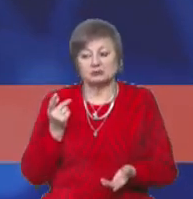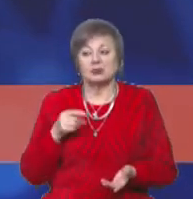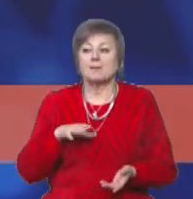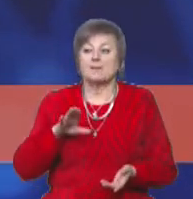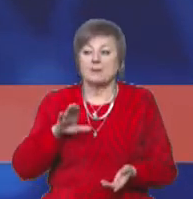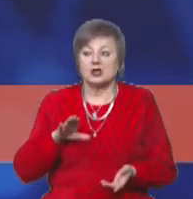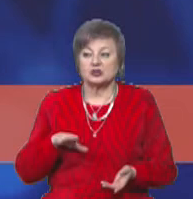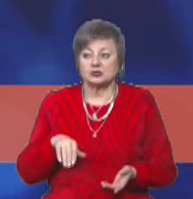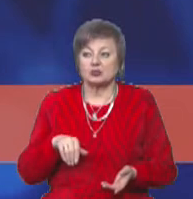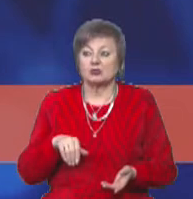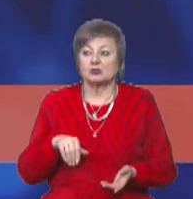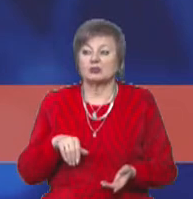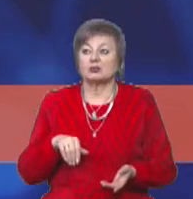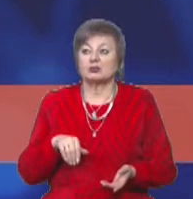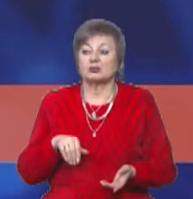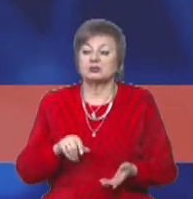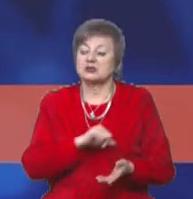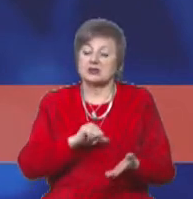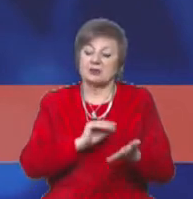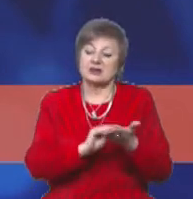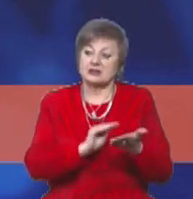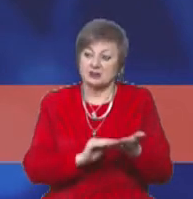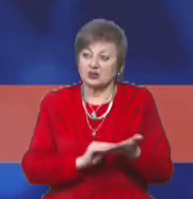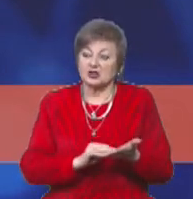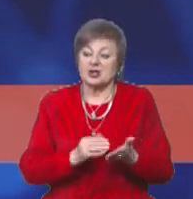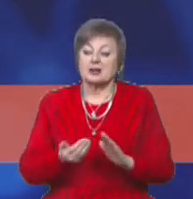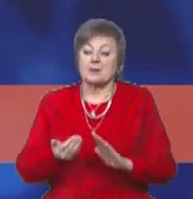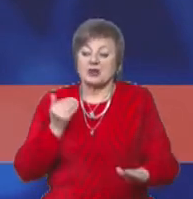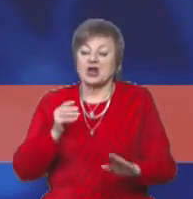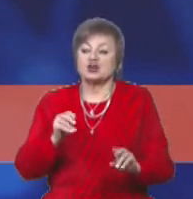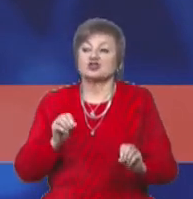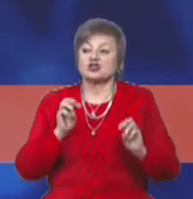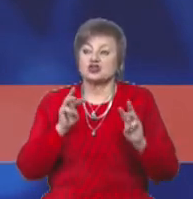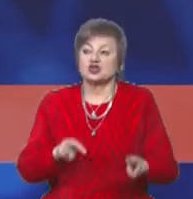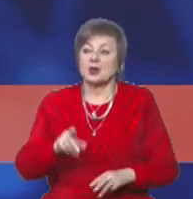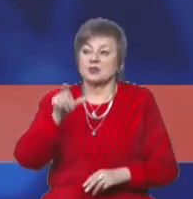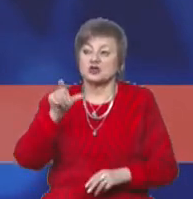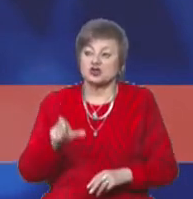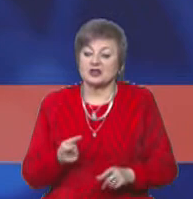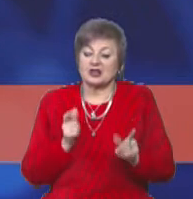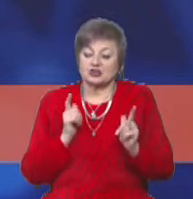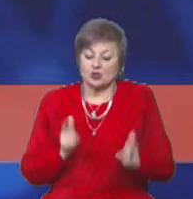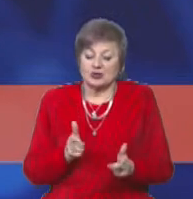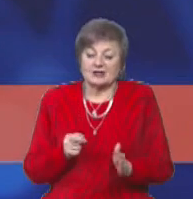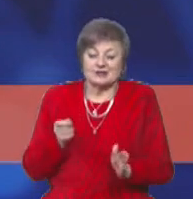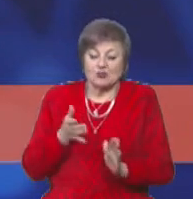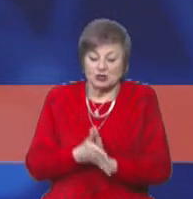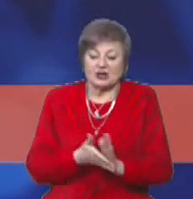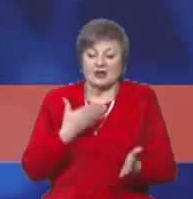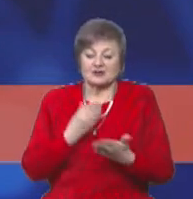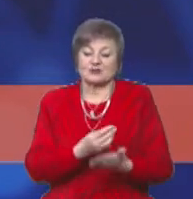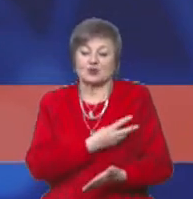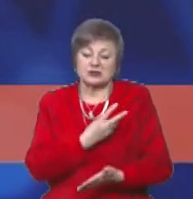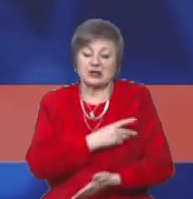Потом сама оставила комментарий, что прежде чем человек согласится тратить свою энергию,